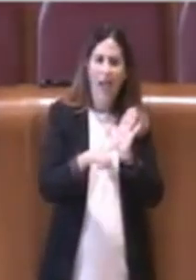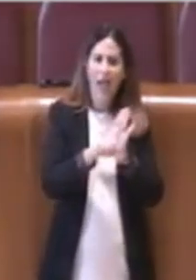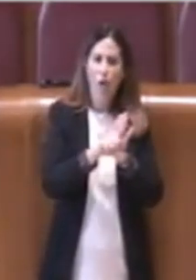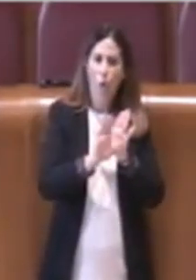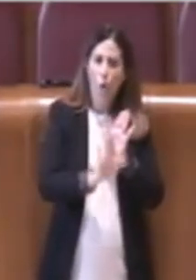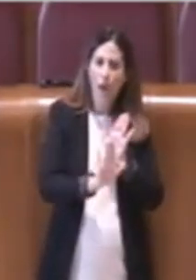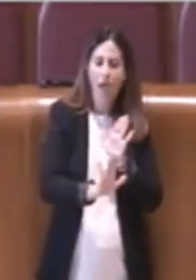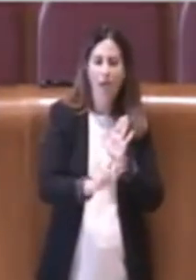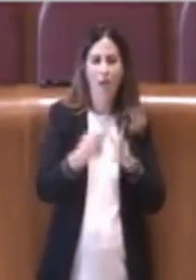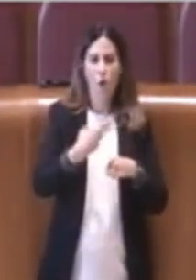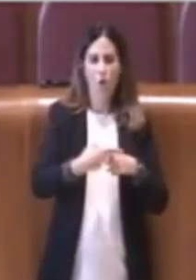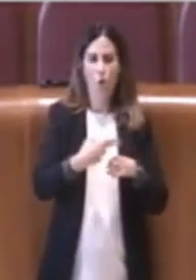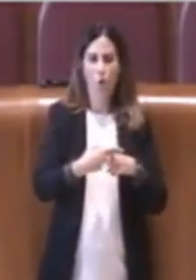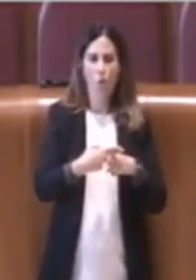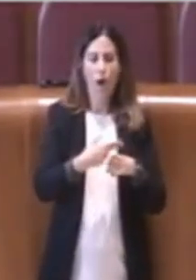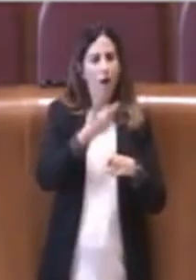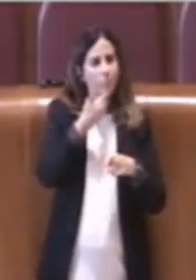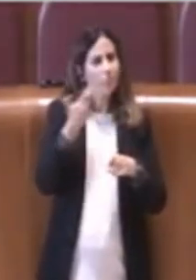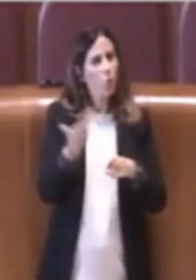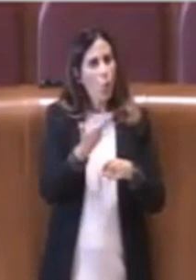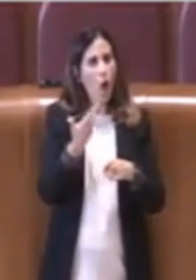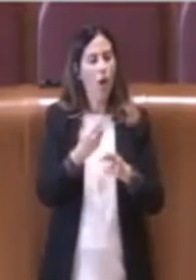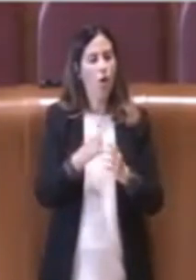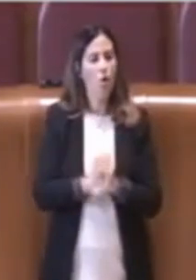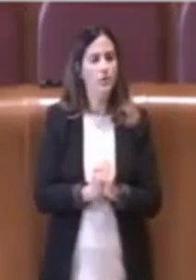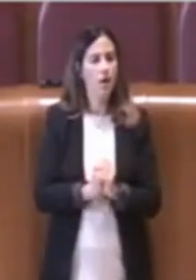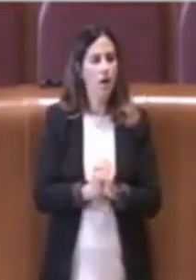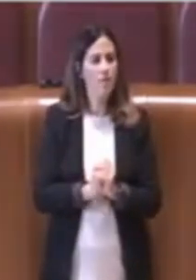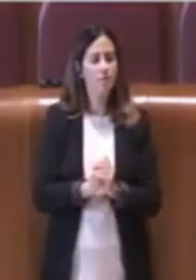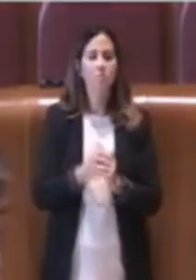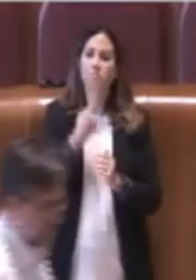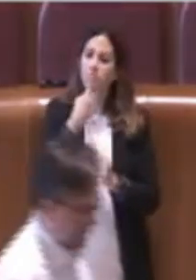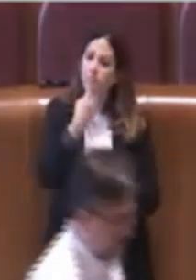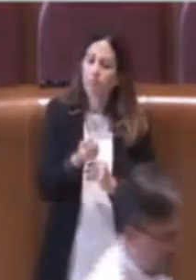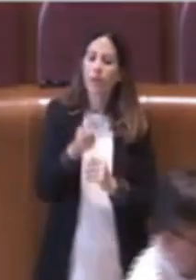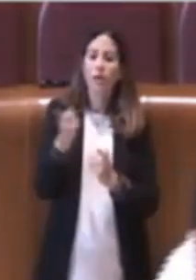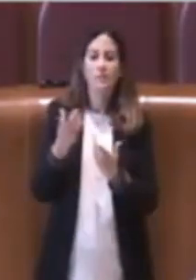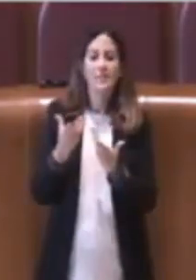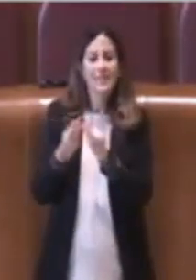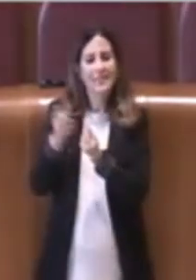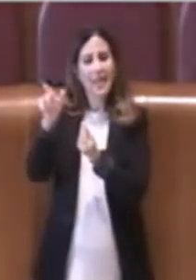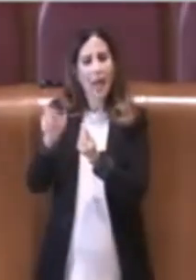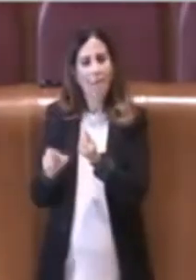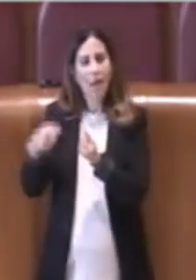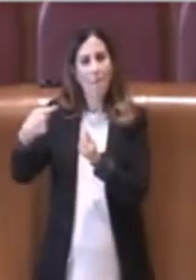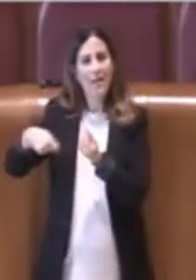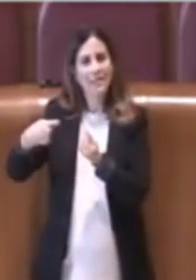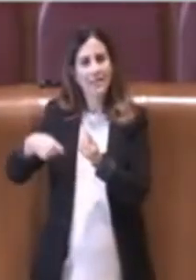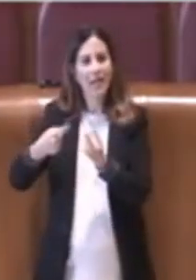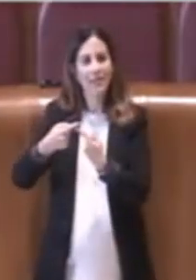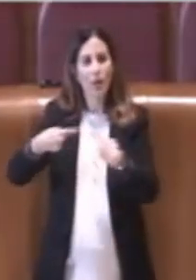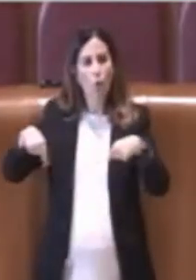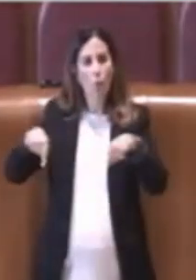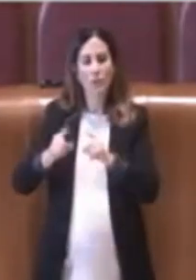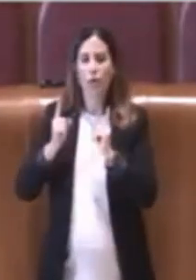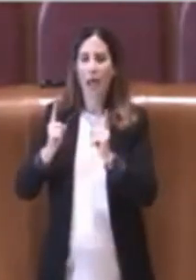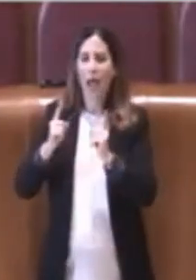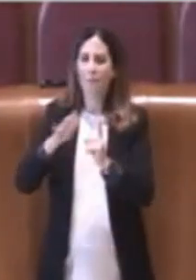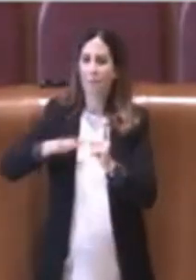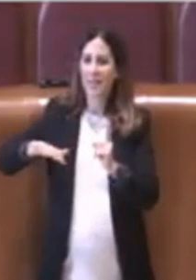diciamo che con il presidente della commissione ambiente di acqua